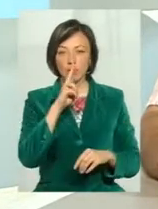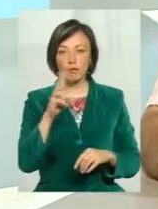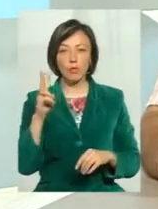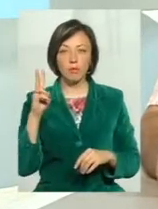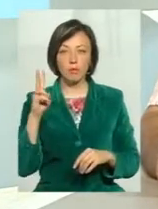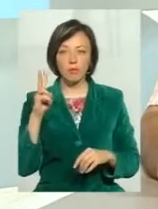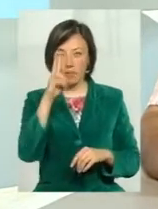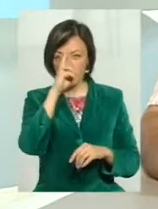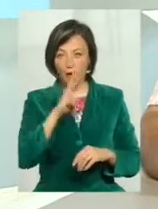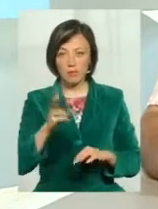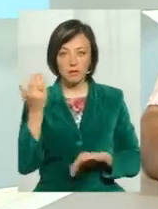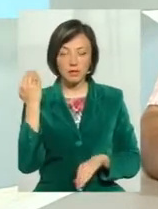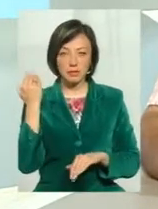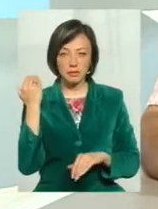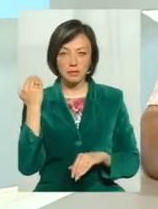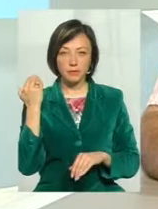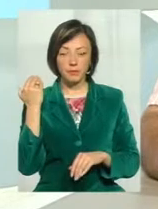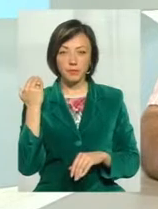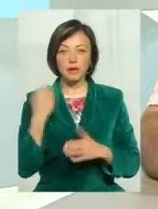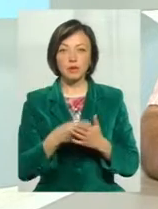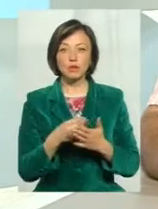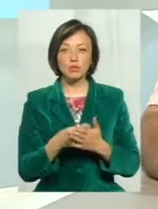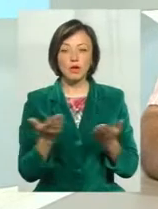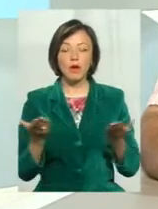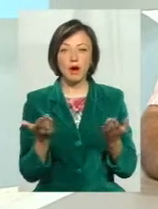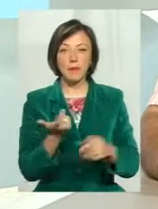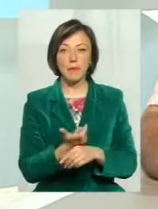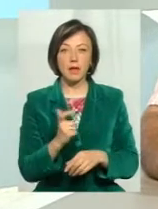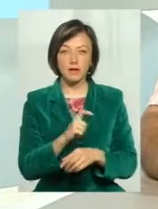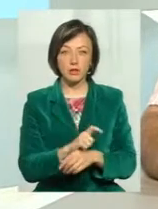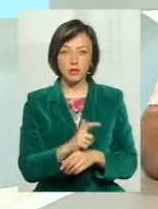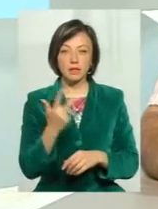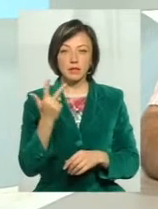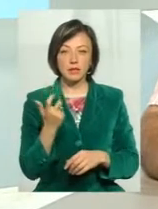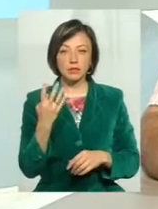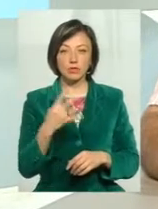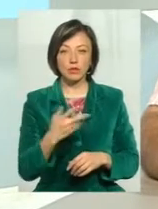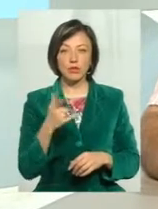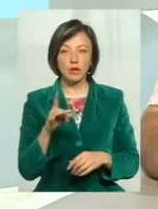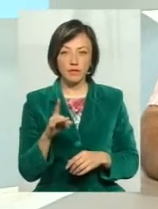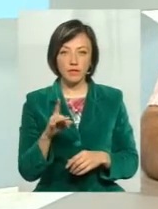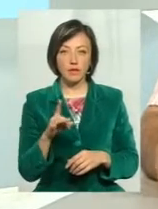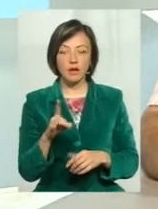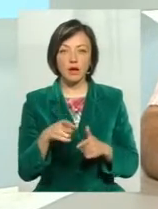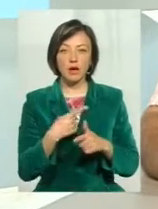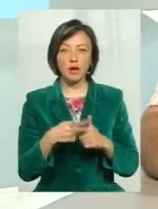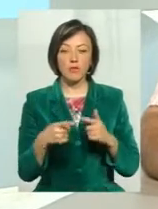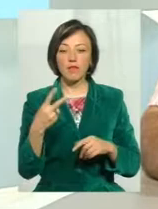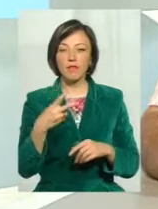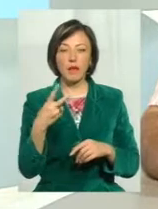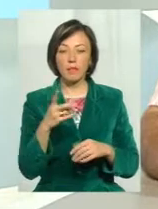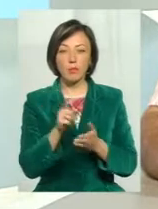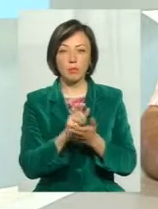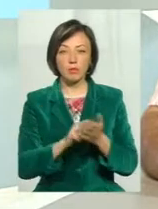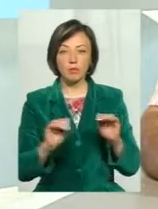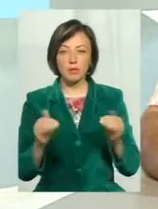попередніх місяців, от, у сумі, яка перевищує 340 гривень, або 20 неоподаткованих мінімумів,